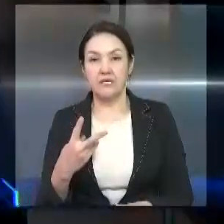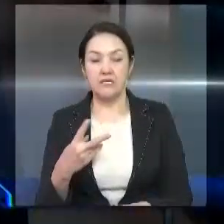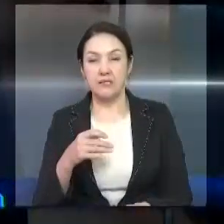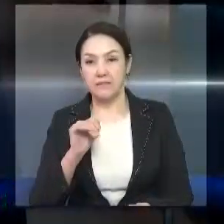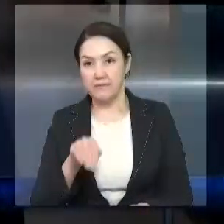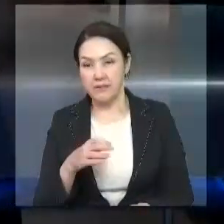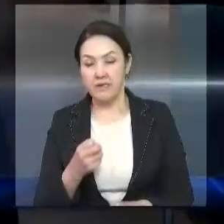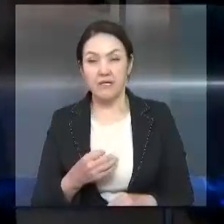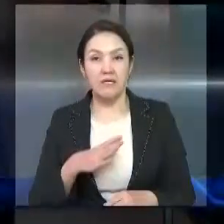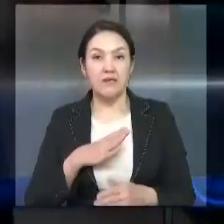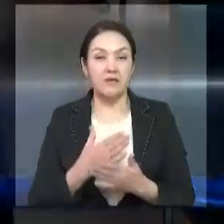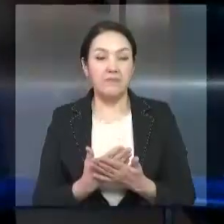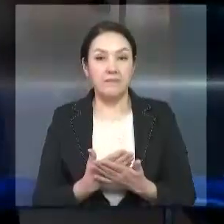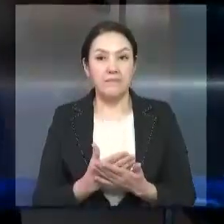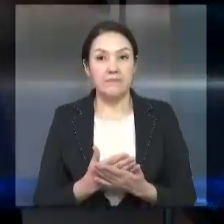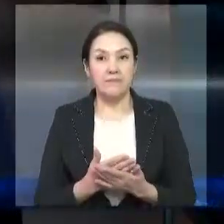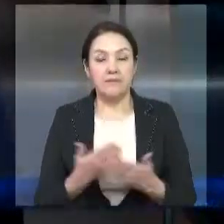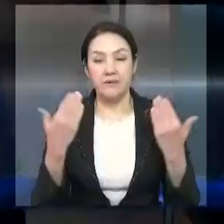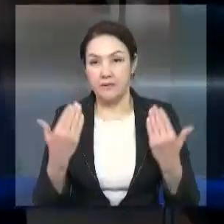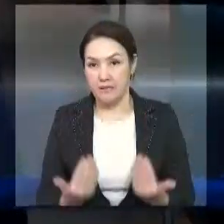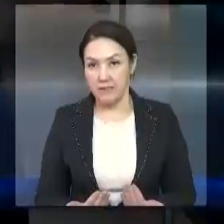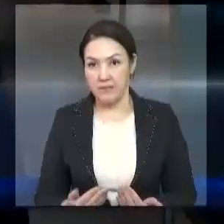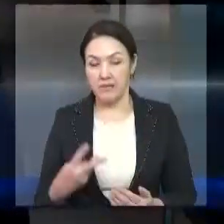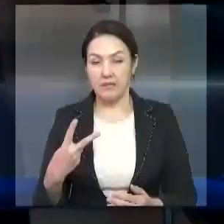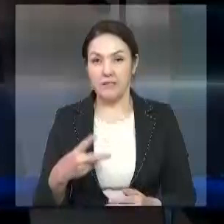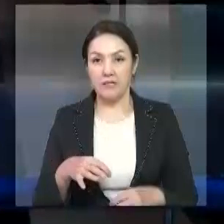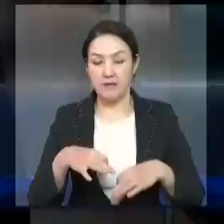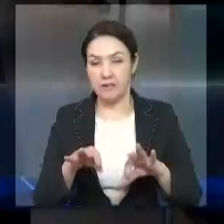5 миллион 442 мың 100 теңген салық тәркіленді. Бүгінгі күнде 2